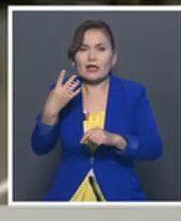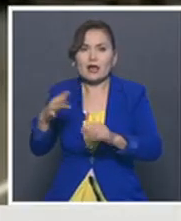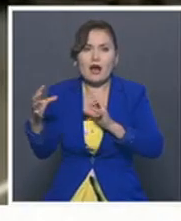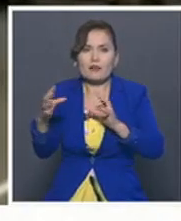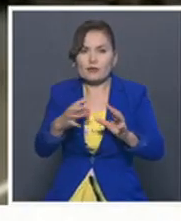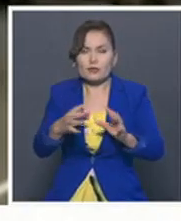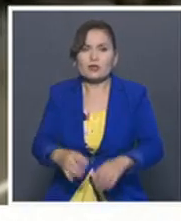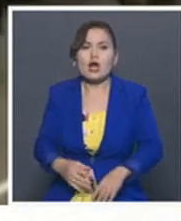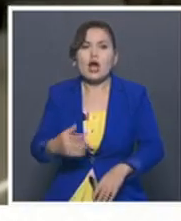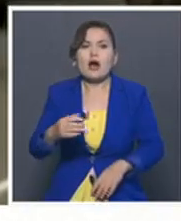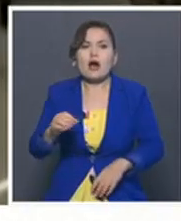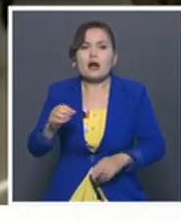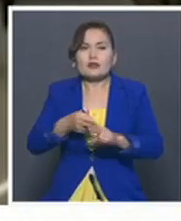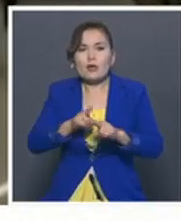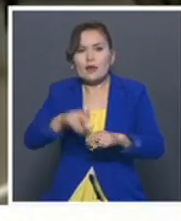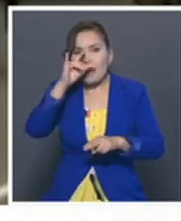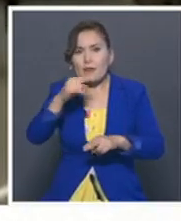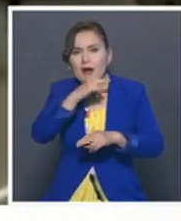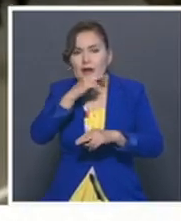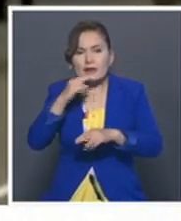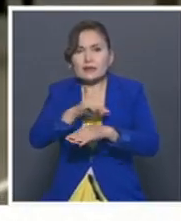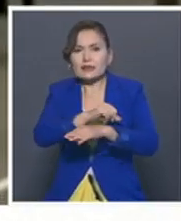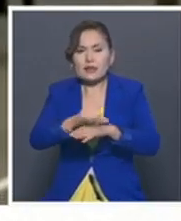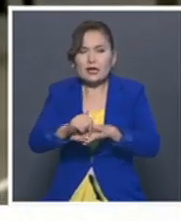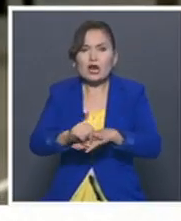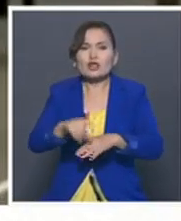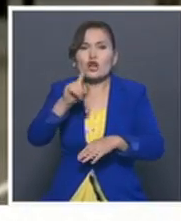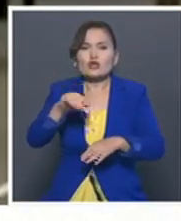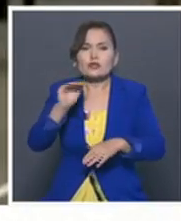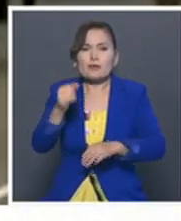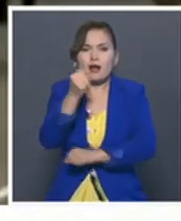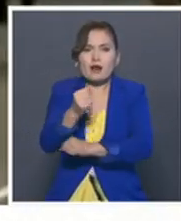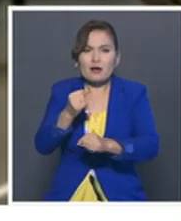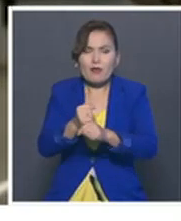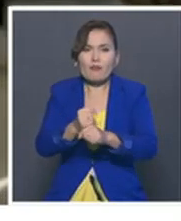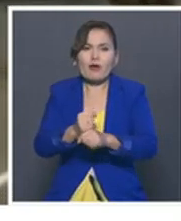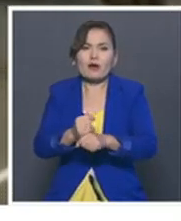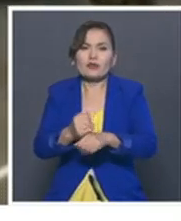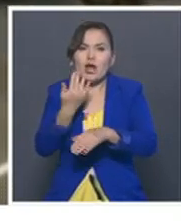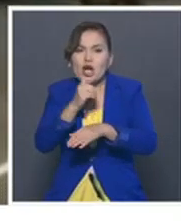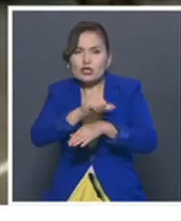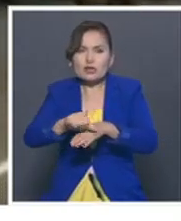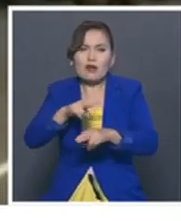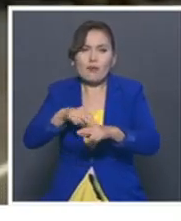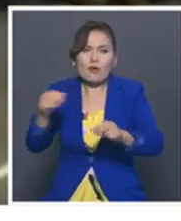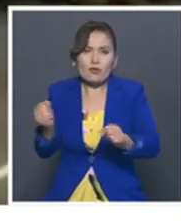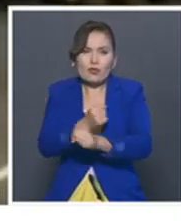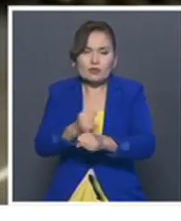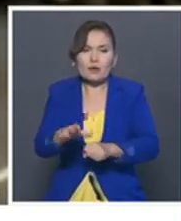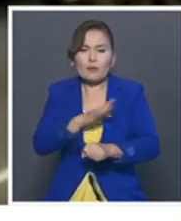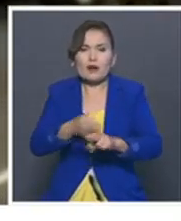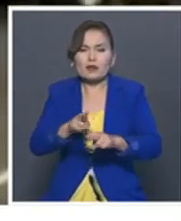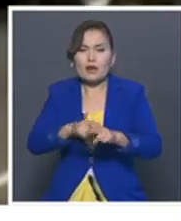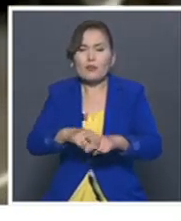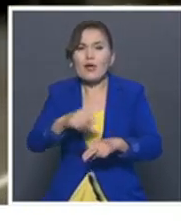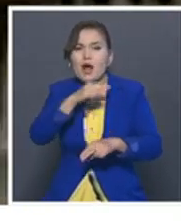3 тамыз күні Қазақстан мен Ресей шекарасында жүздеген еңбек мигранттары шекарашылармен жаға жыртысып қалды. Олар Ресейдің Самара облысындағы